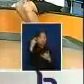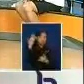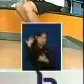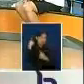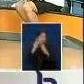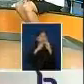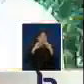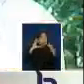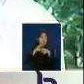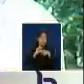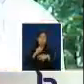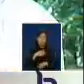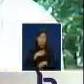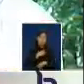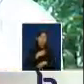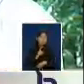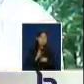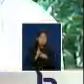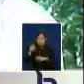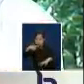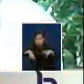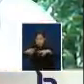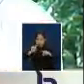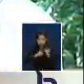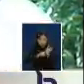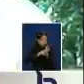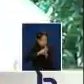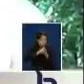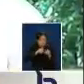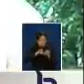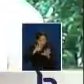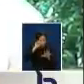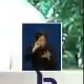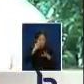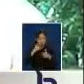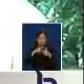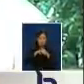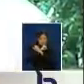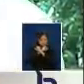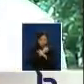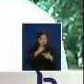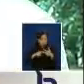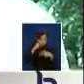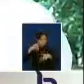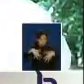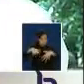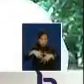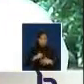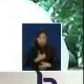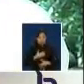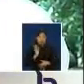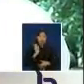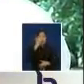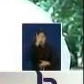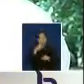าเนี่ยก็คือว่าเราต้องการที่จะควบคุมไม่ให้เกิดการตื่นตระหนกตกใจนะครับเพราะว่าพอบอกเพื่อนบ้านตายเนี่ย